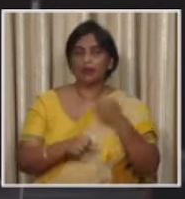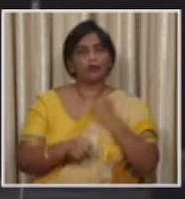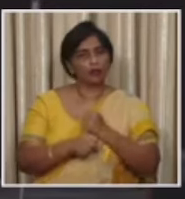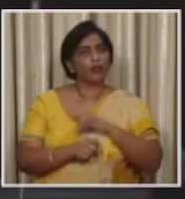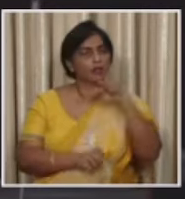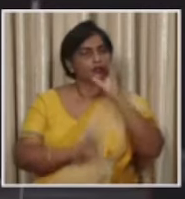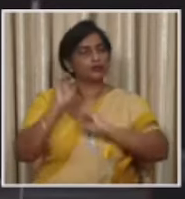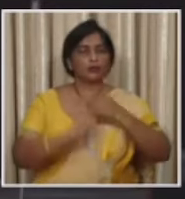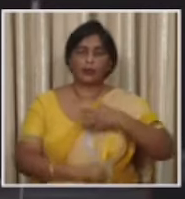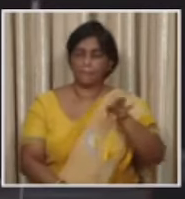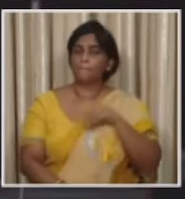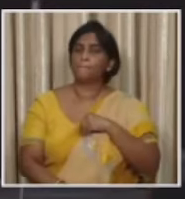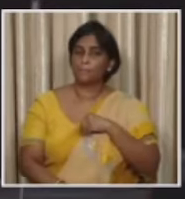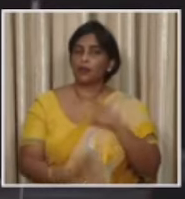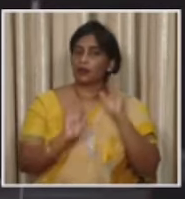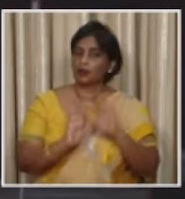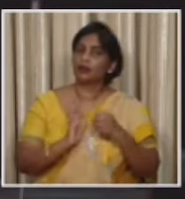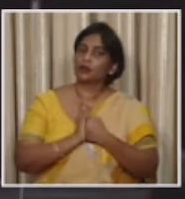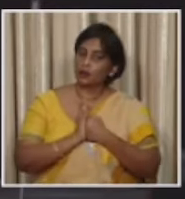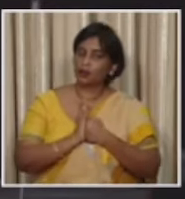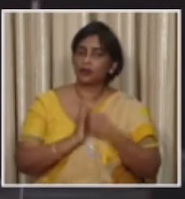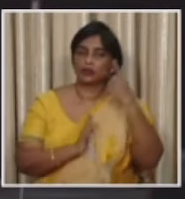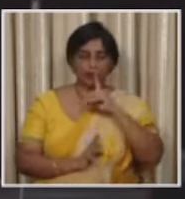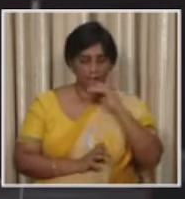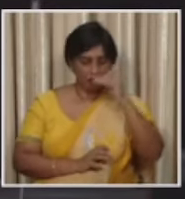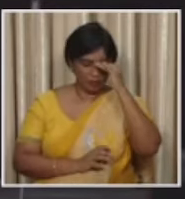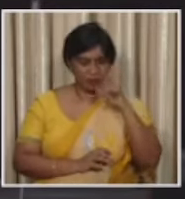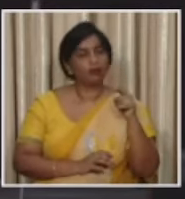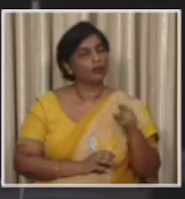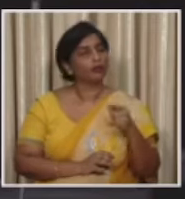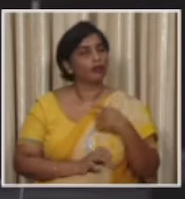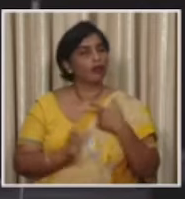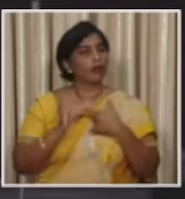හැටියට 100% එකගයි. නමුත් ගරු නියෝජ්‍ය කතානායකතුමනි,